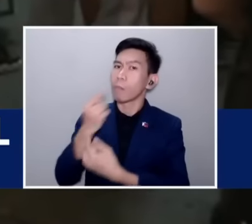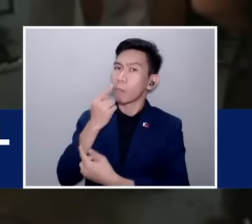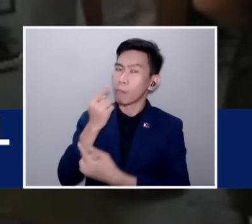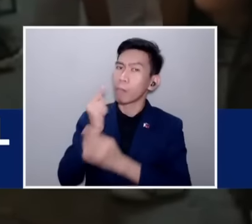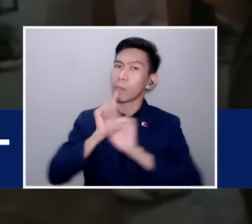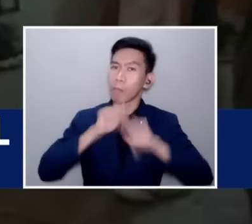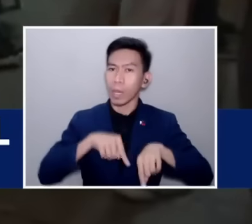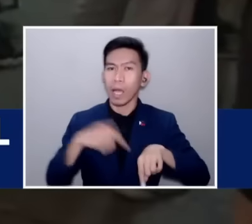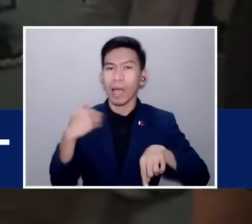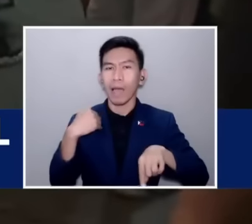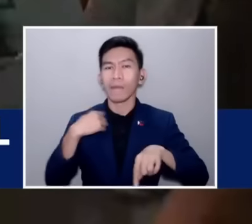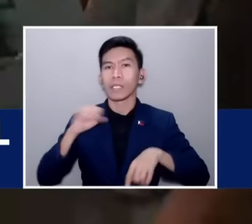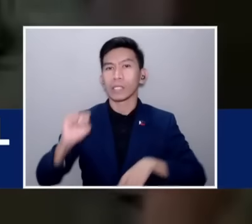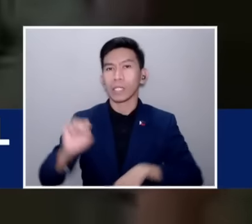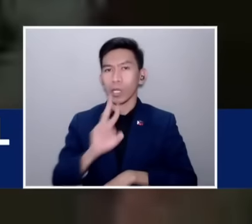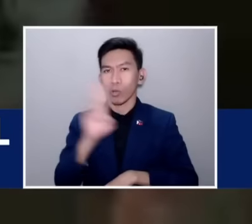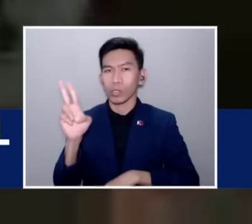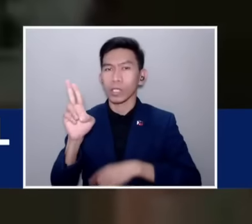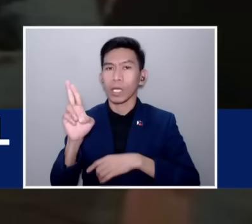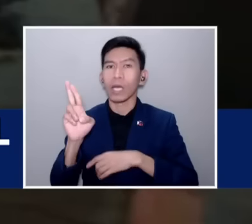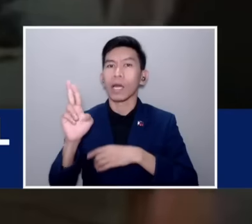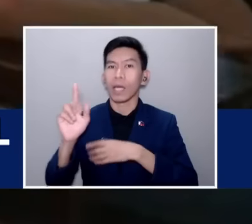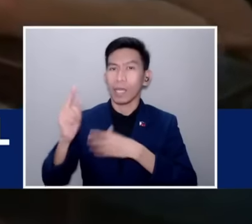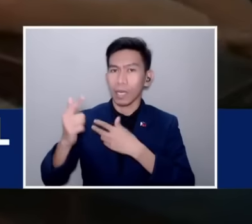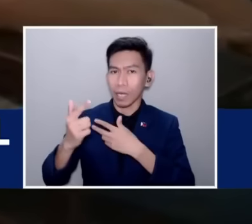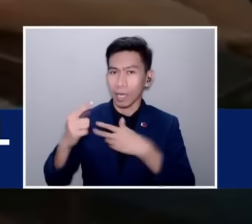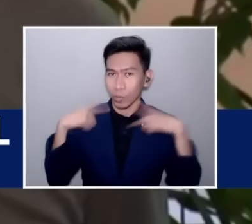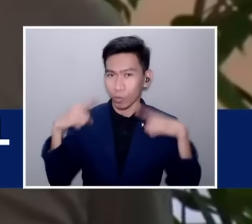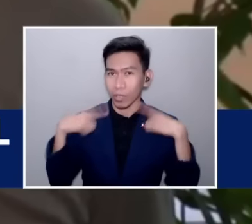na hanggang ngayon ay wala pa.